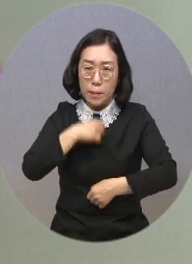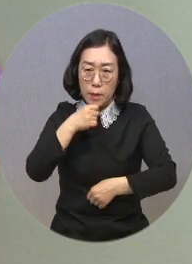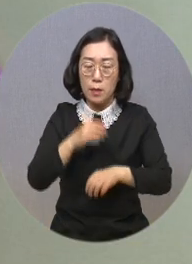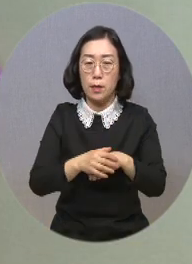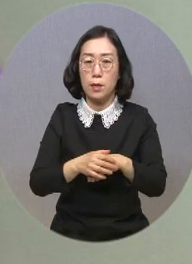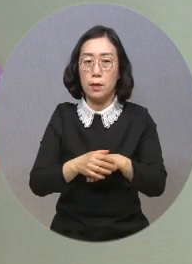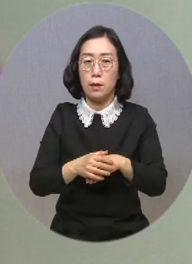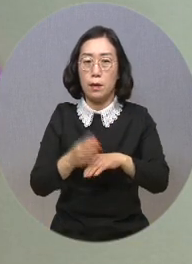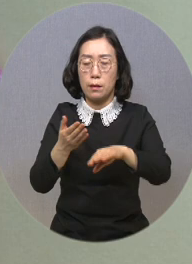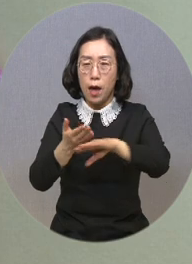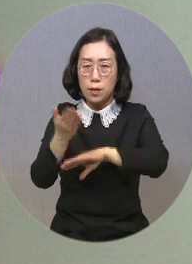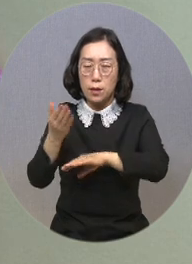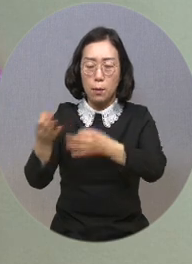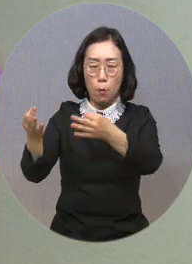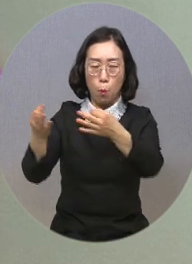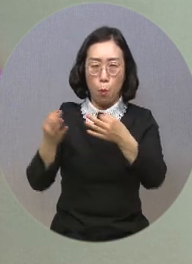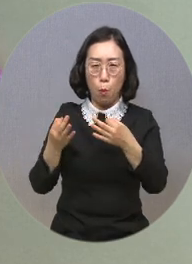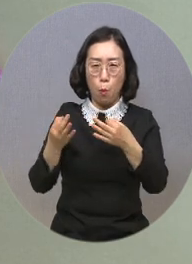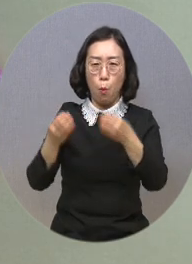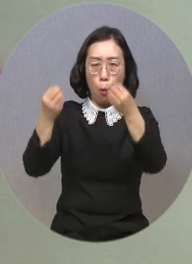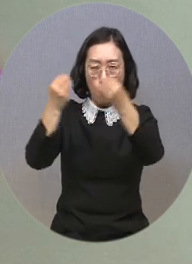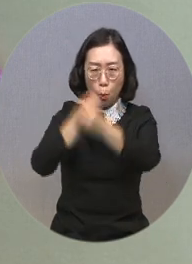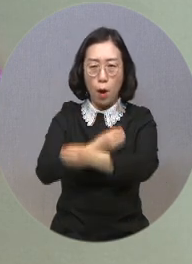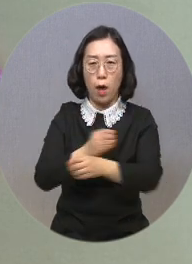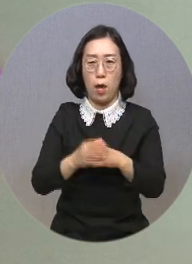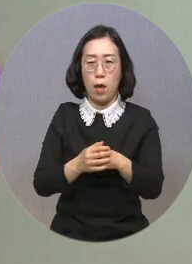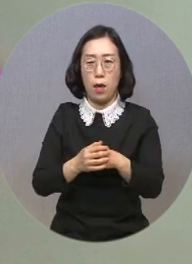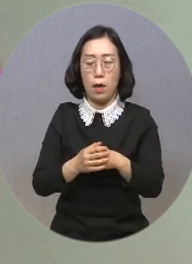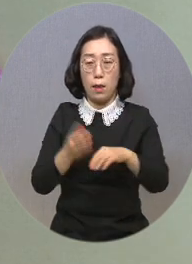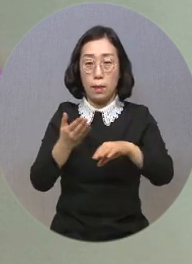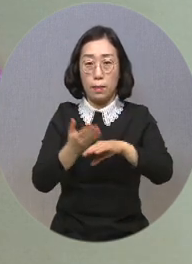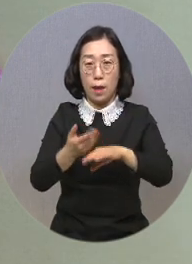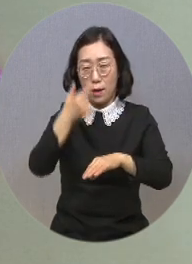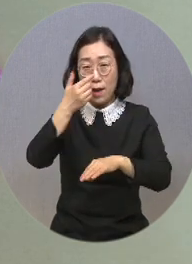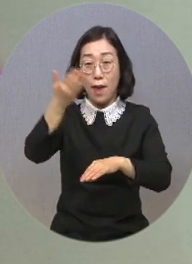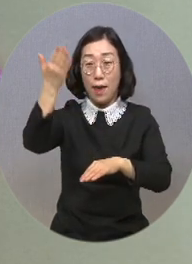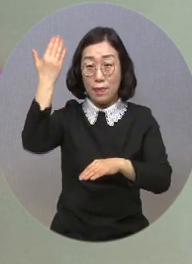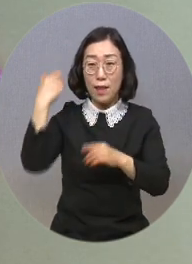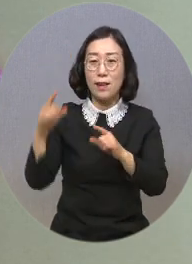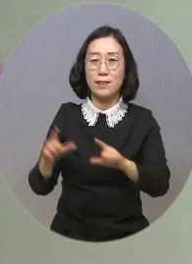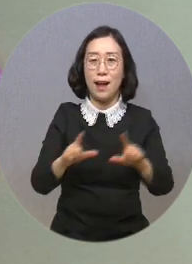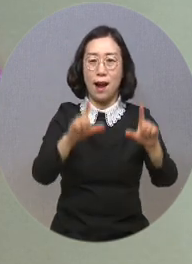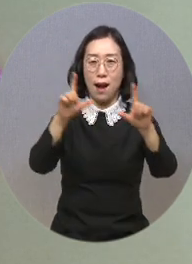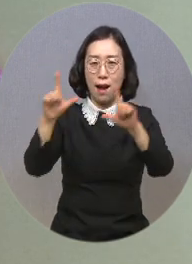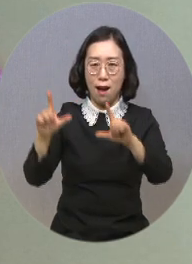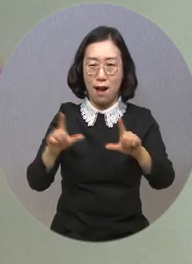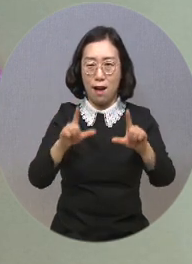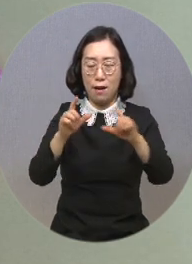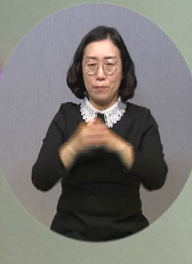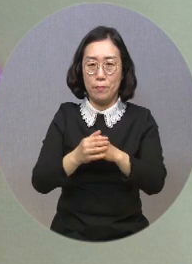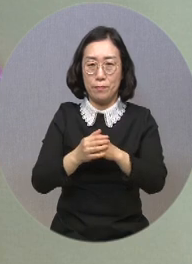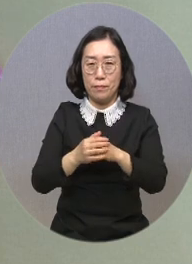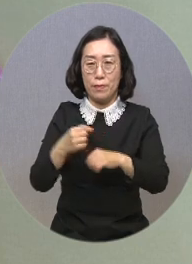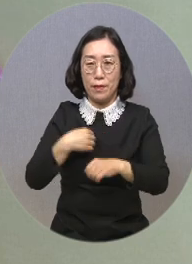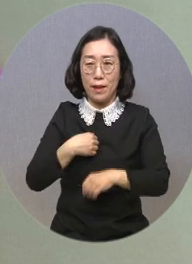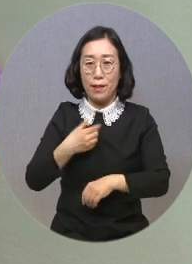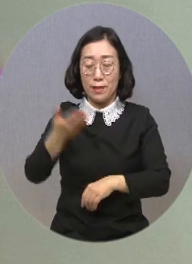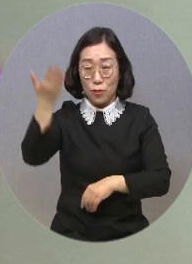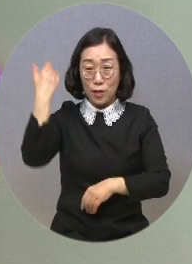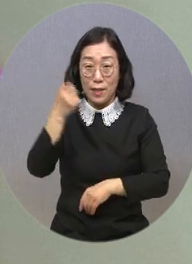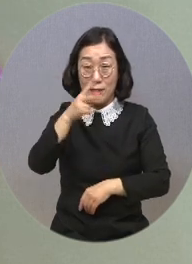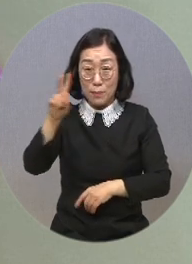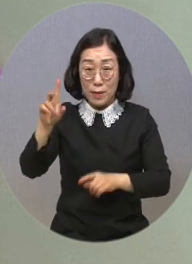입혀요. 색을. 예, 그리고 제가 살아온 과거의 삶이 많은 공중파에서도 제가 말씀을